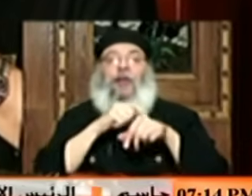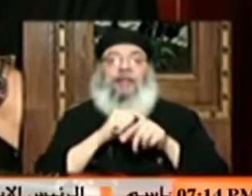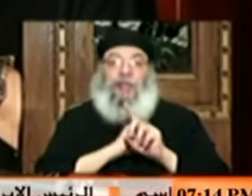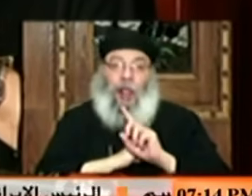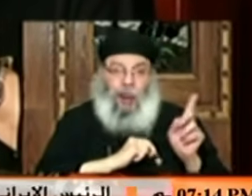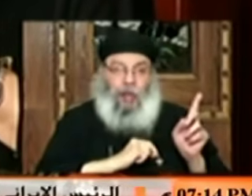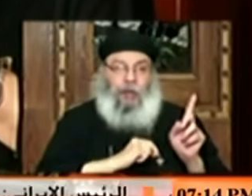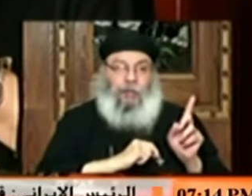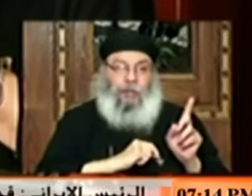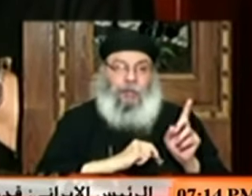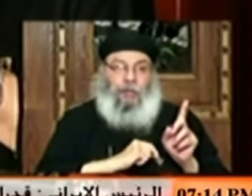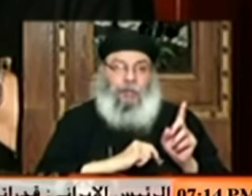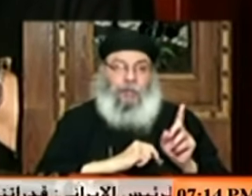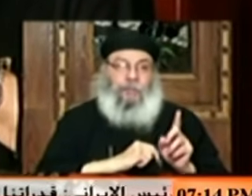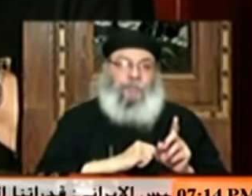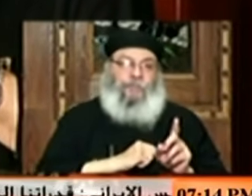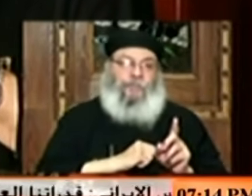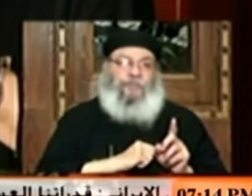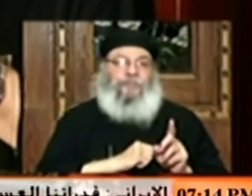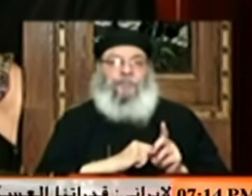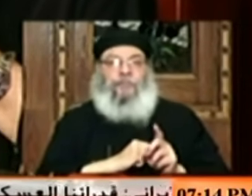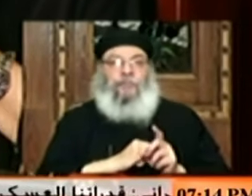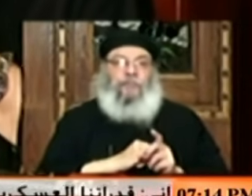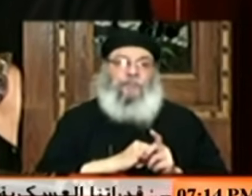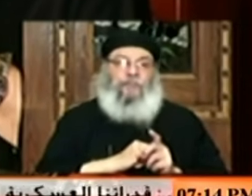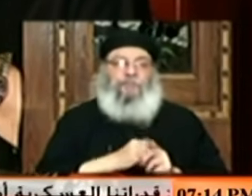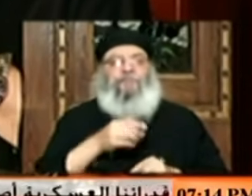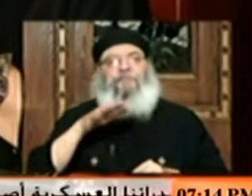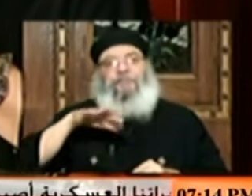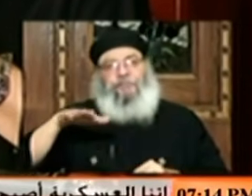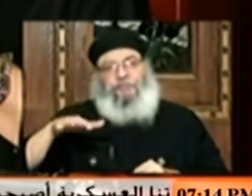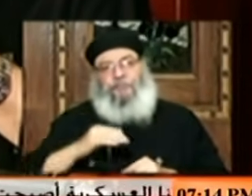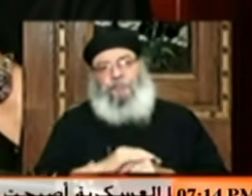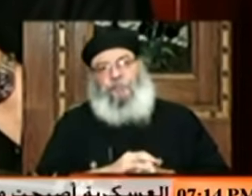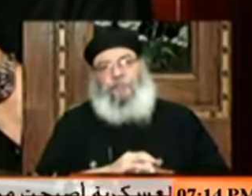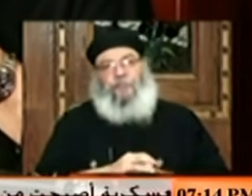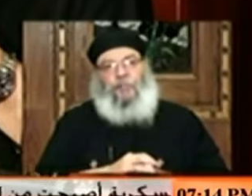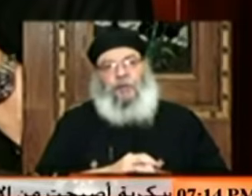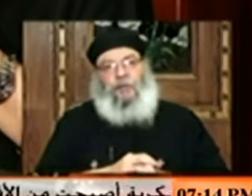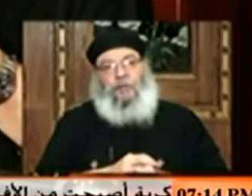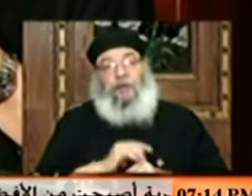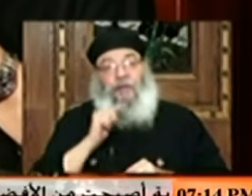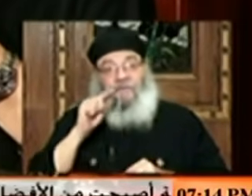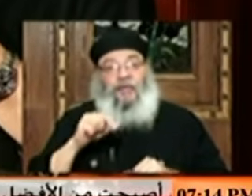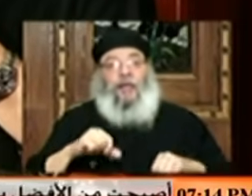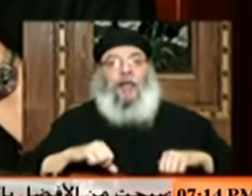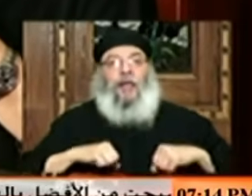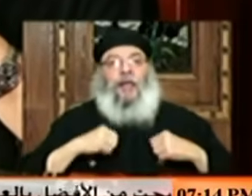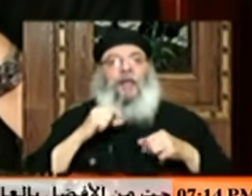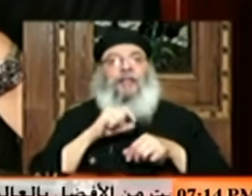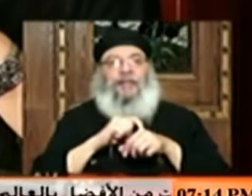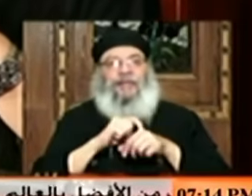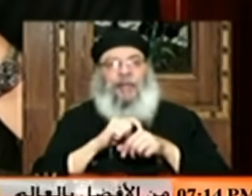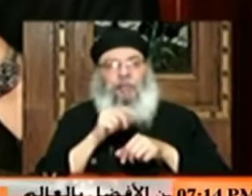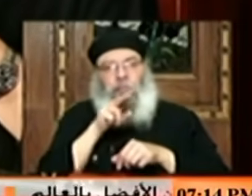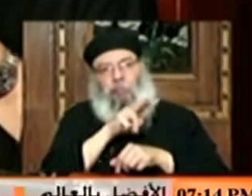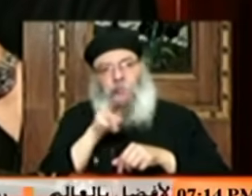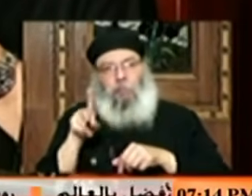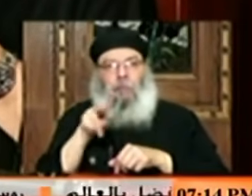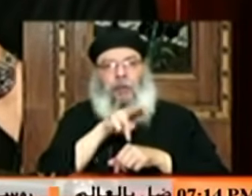تطبقها على الانسان احيان يا اخوتي الاحباء جد في حياه الانسان